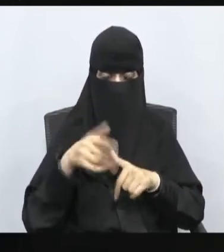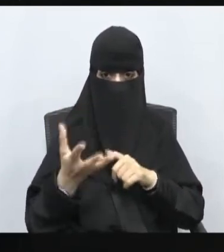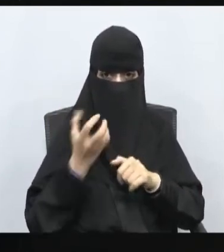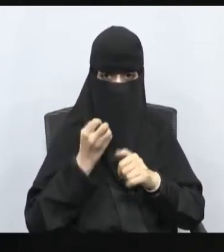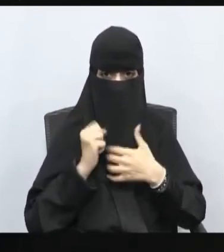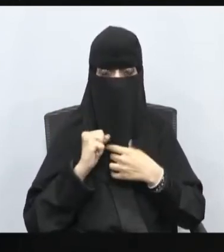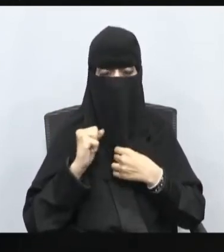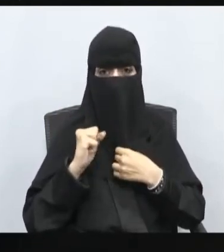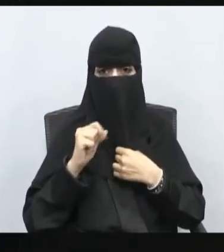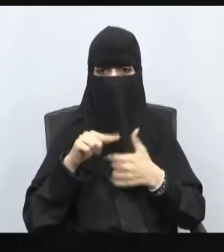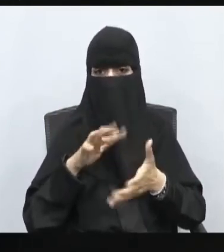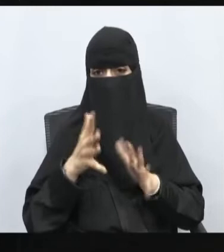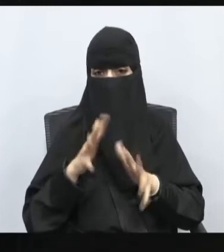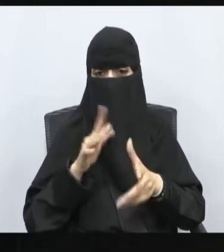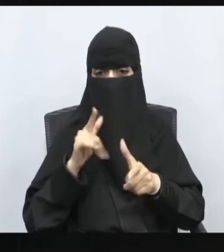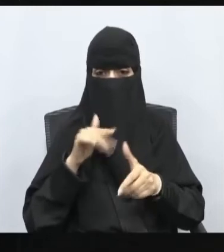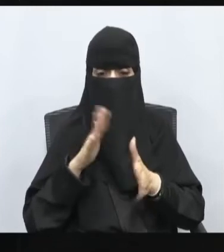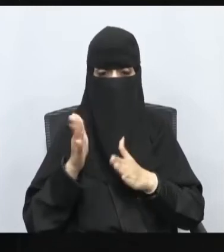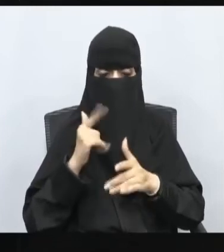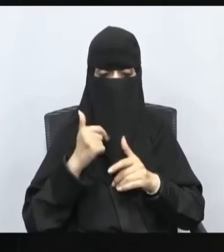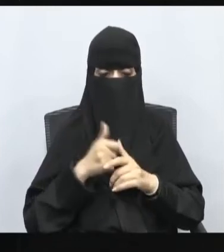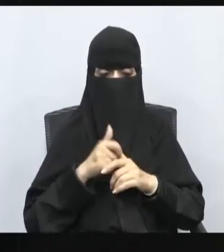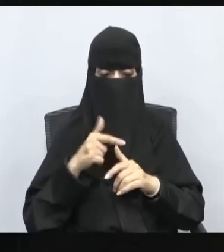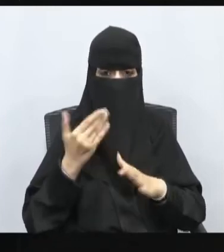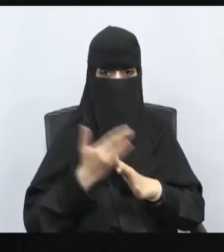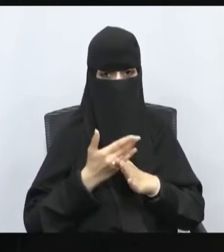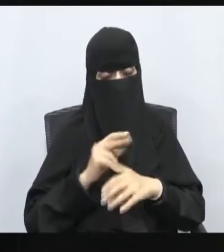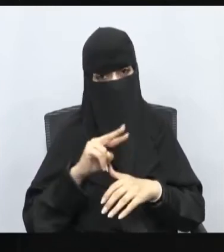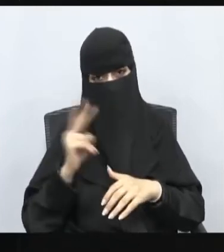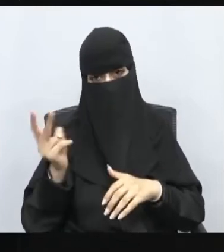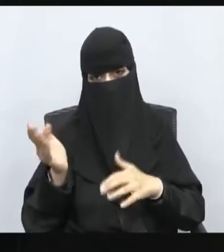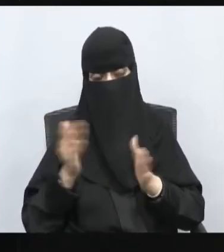بالمصدر أم أنه يكون سبب آخر؟